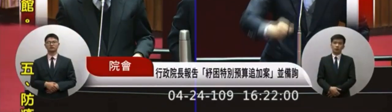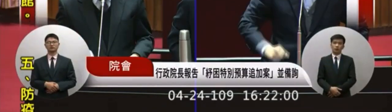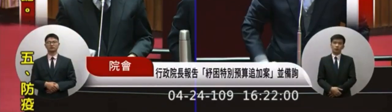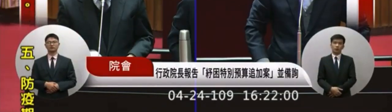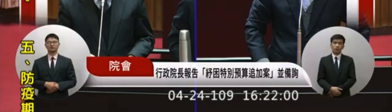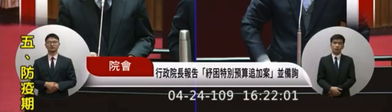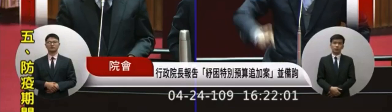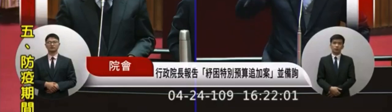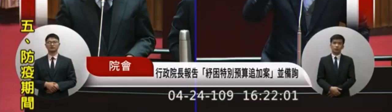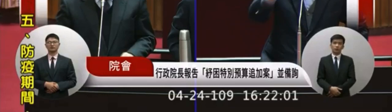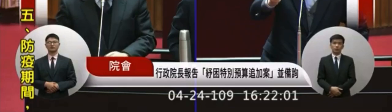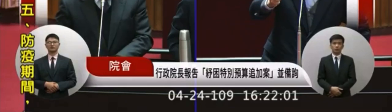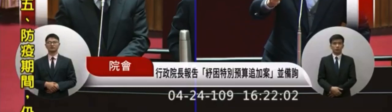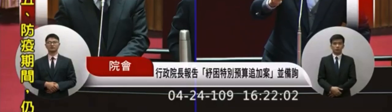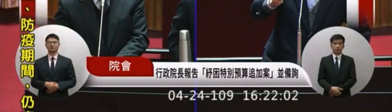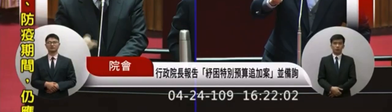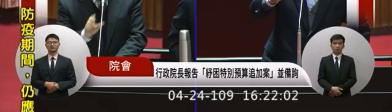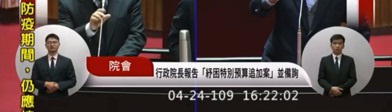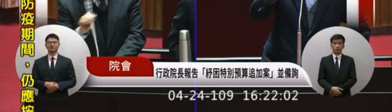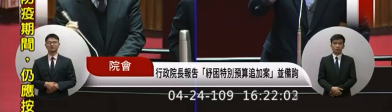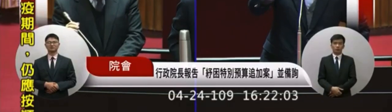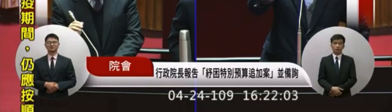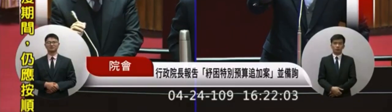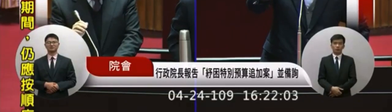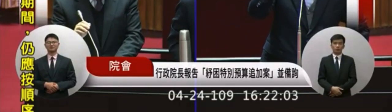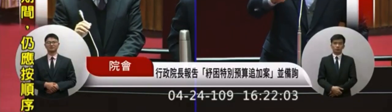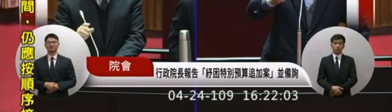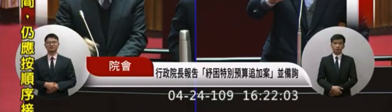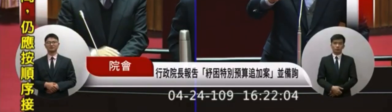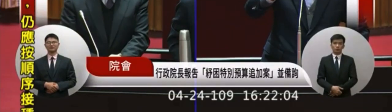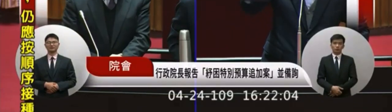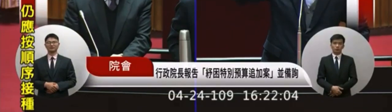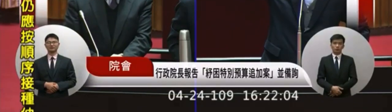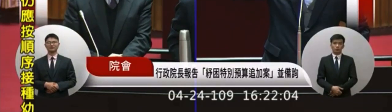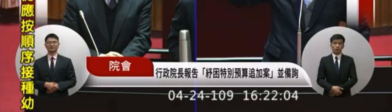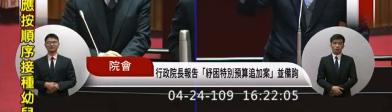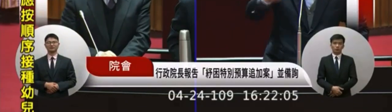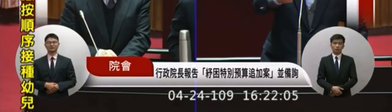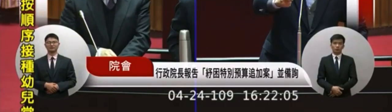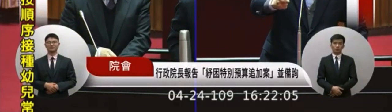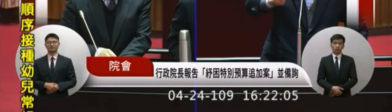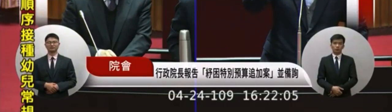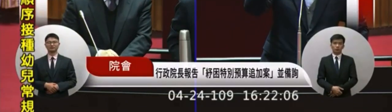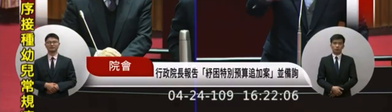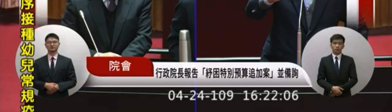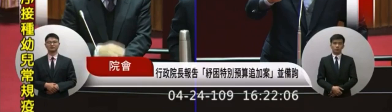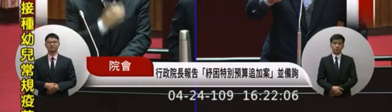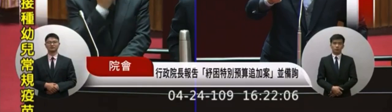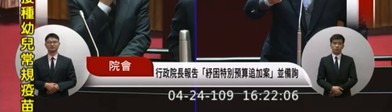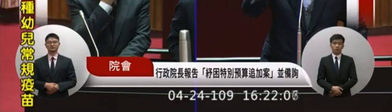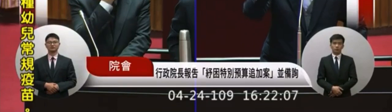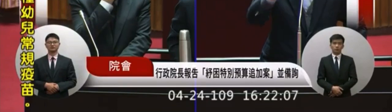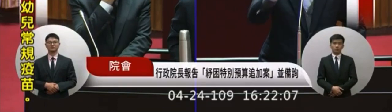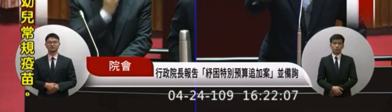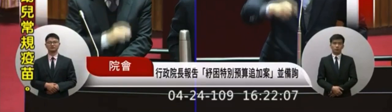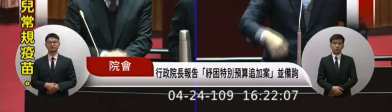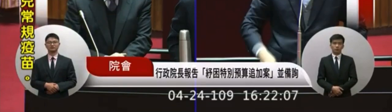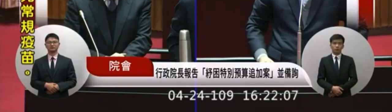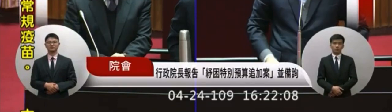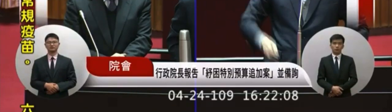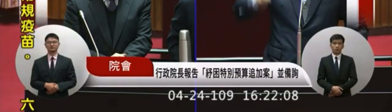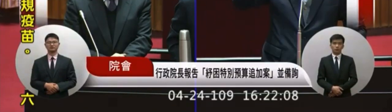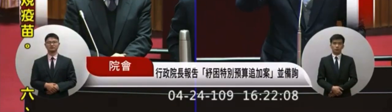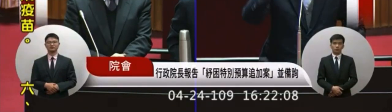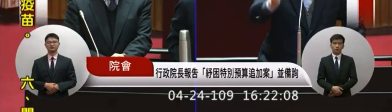换工头也是100块，再出去100块，另外10块，另外10块民间